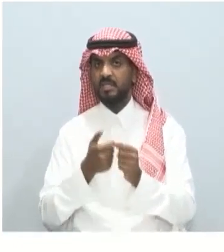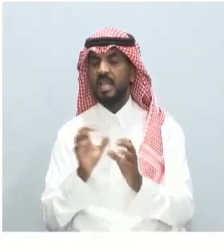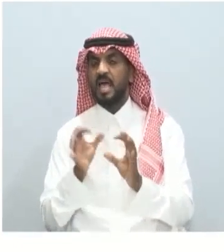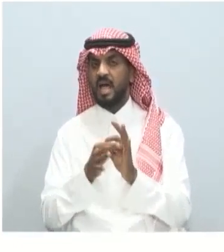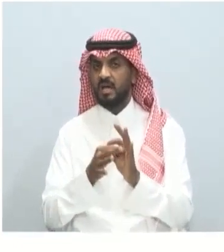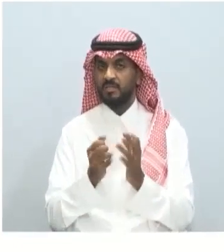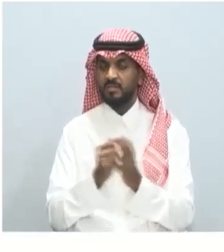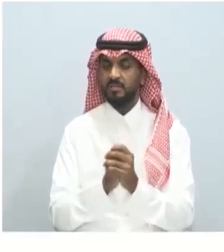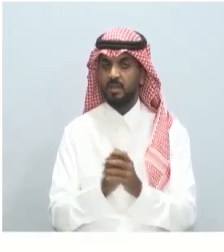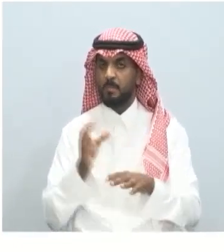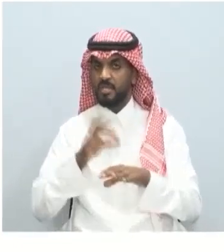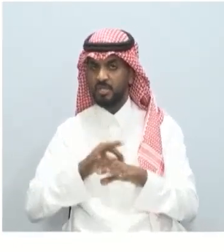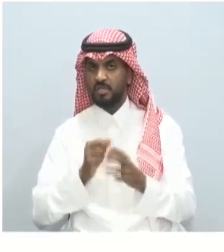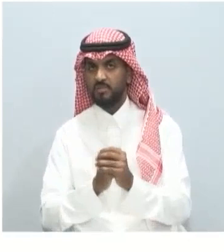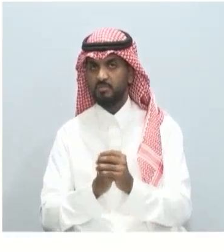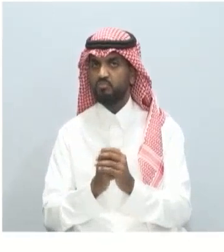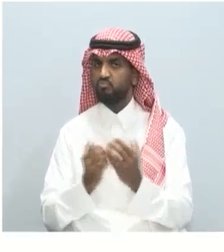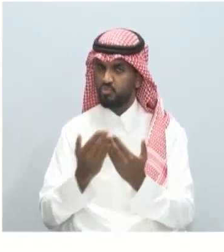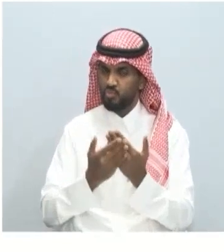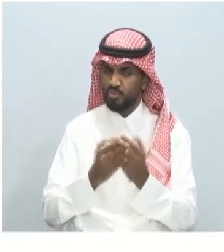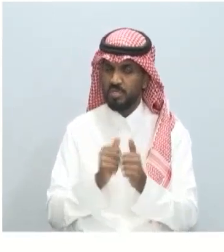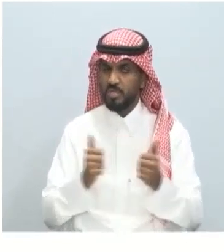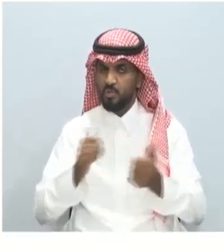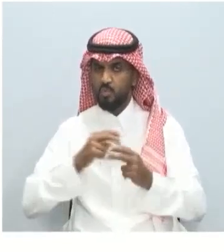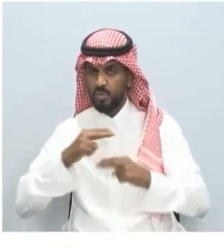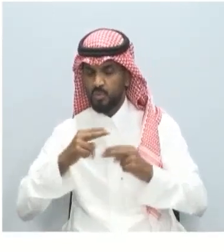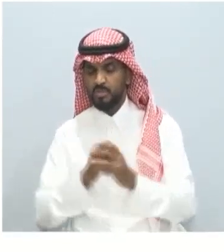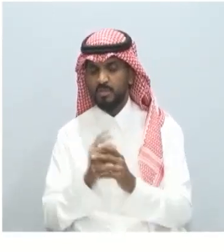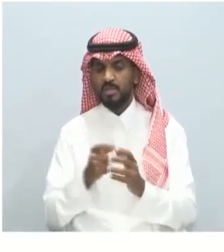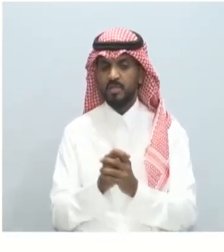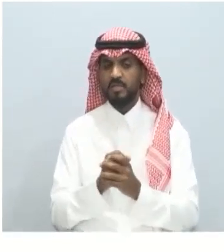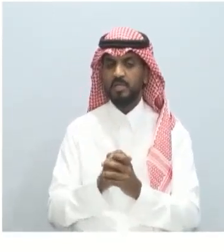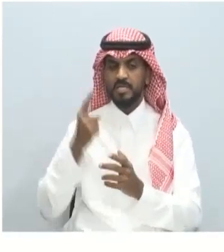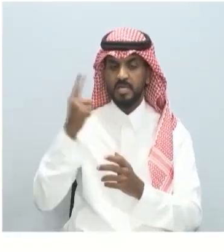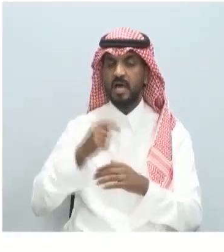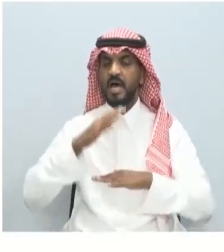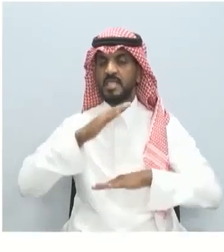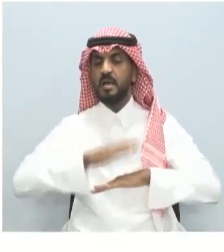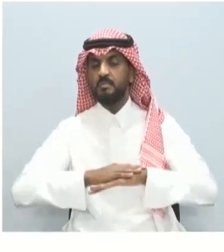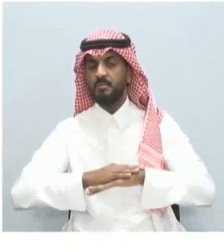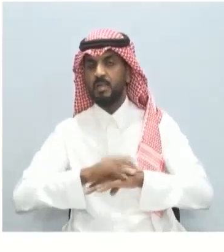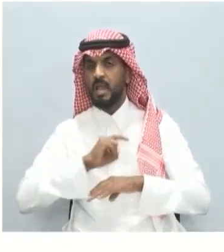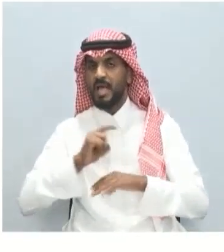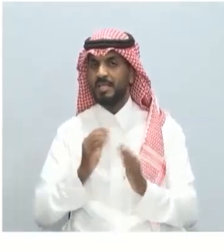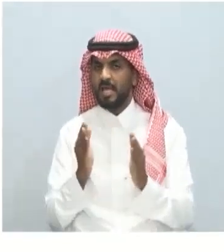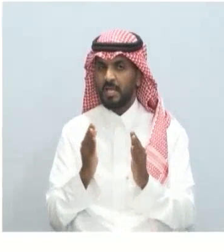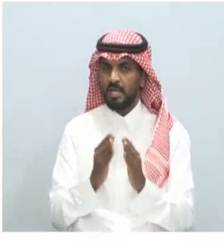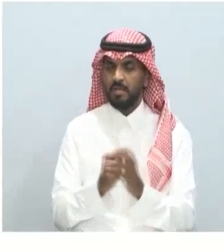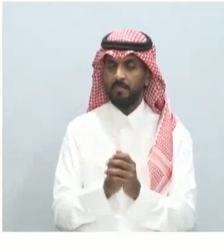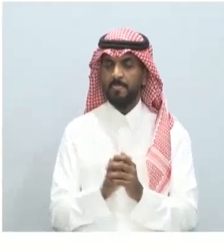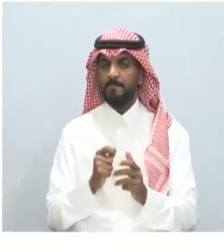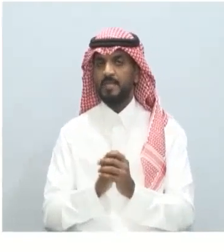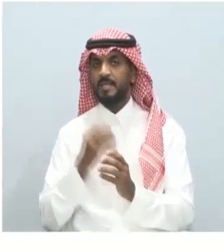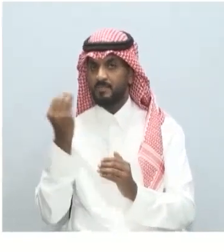البشريه من حسن تجاوب وتواصل لذلك كان للاصغاء اداب لا تقل شانا عن اداب